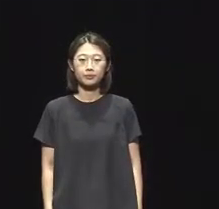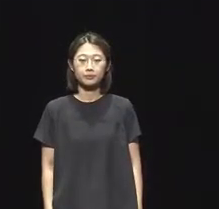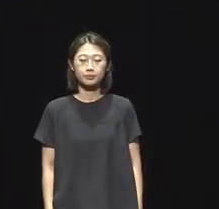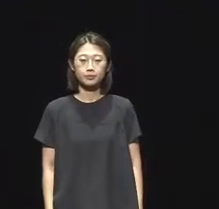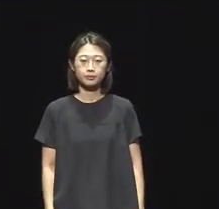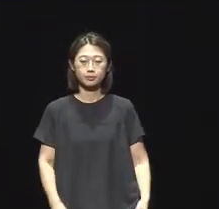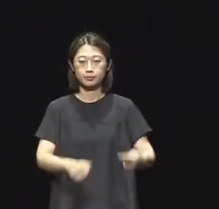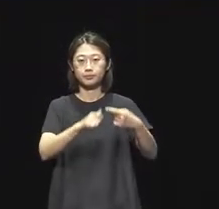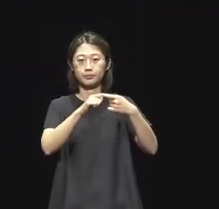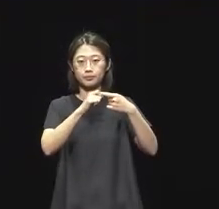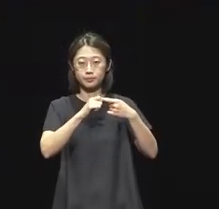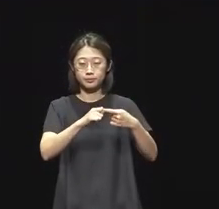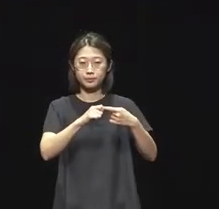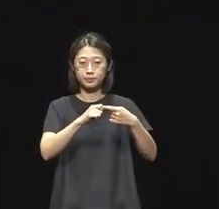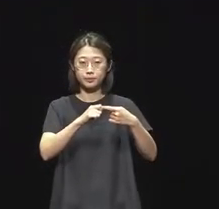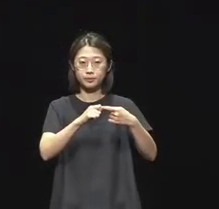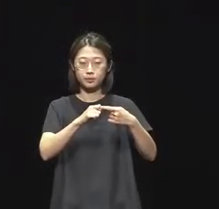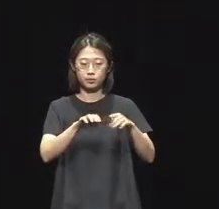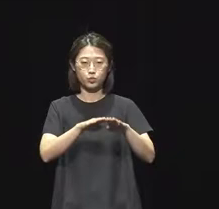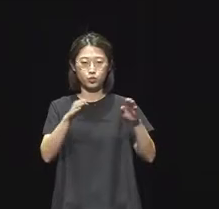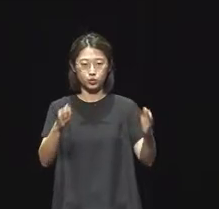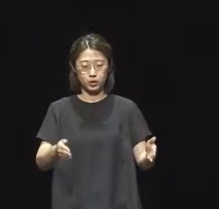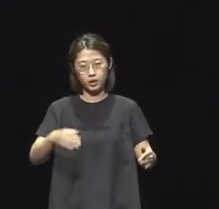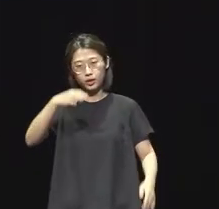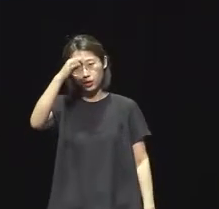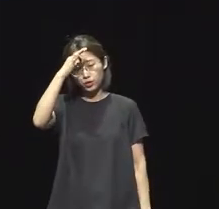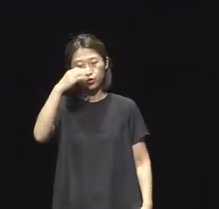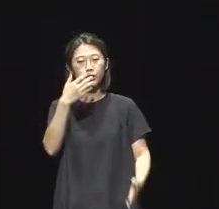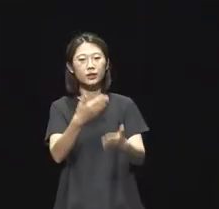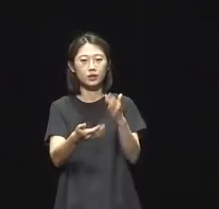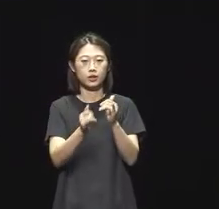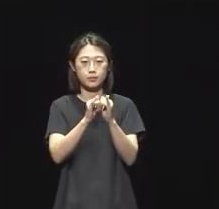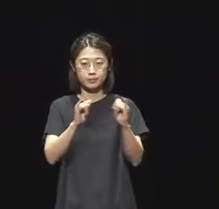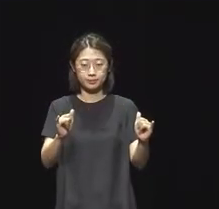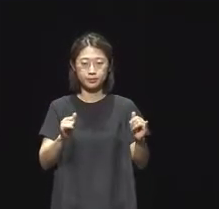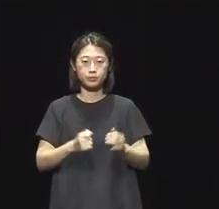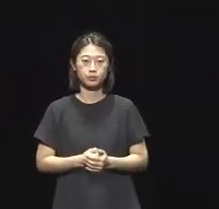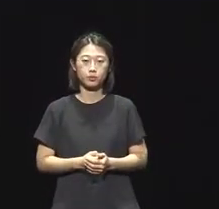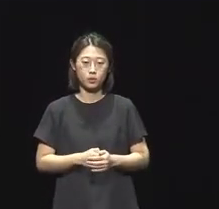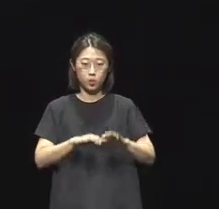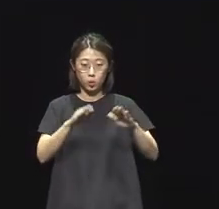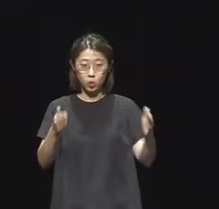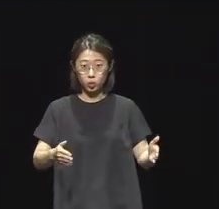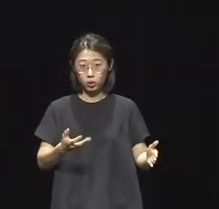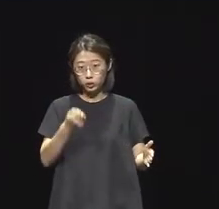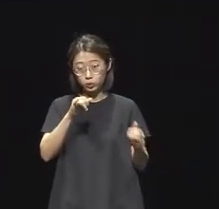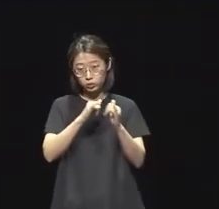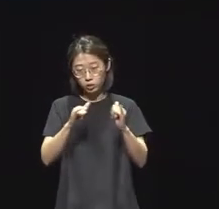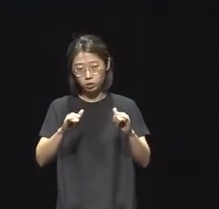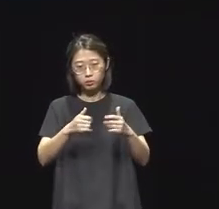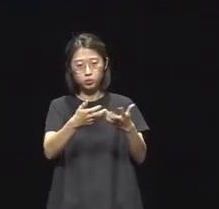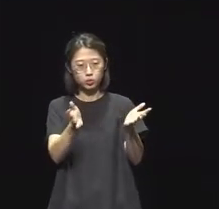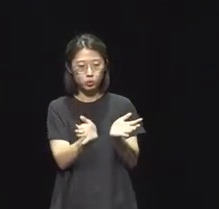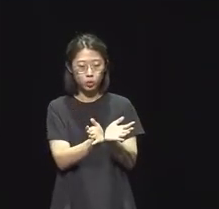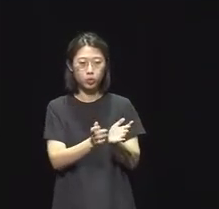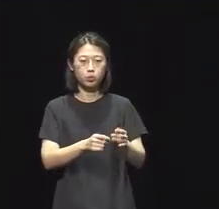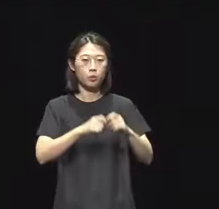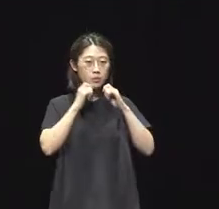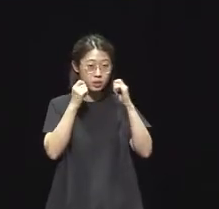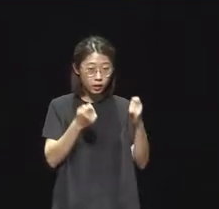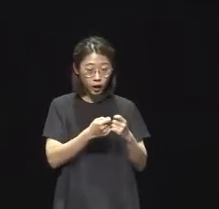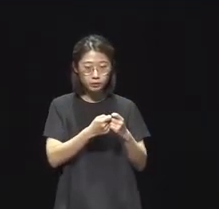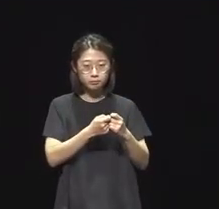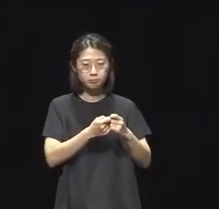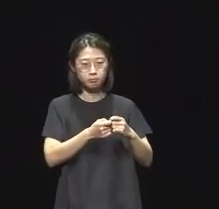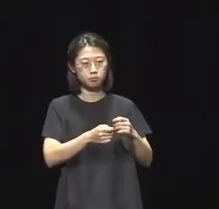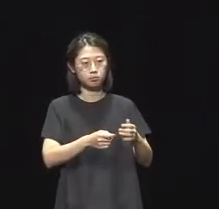첫 번째로 설명드릴 사업은 무대기술 인턴십 지원 사업으로 공연장을 소유하거나 운영하는 국공립기관 또는